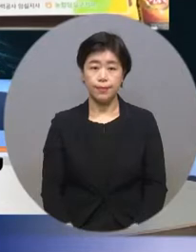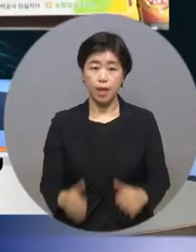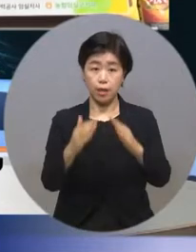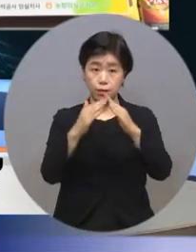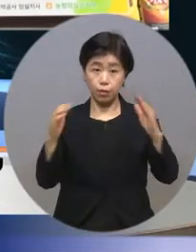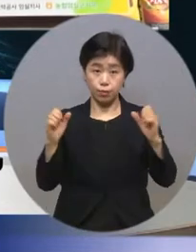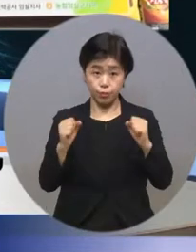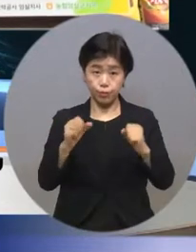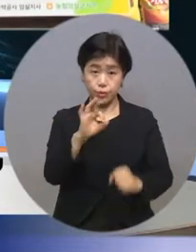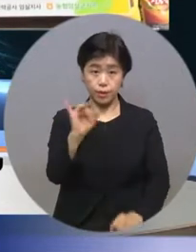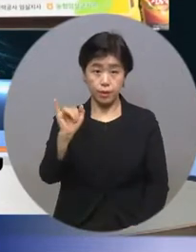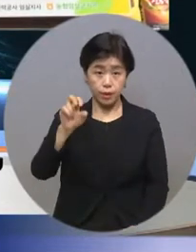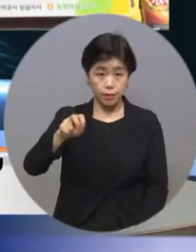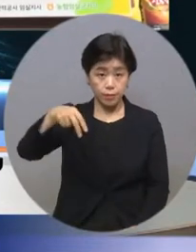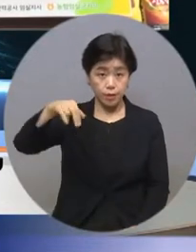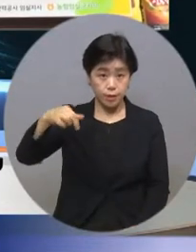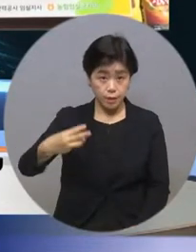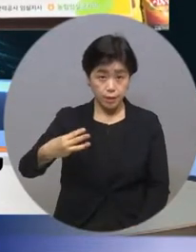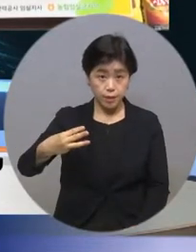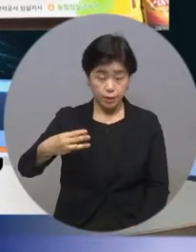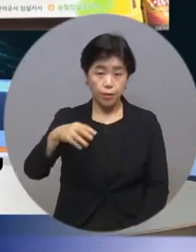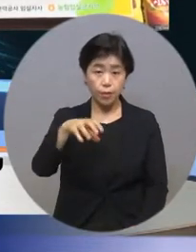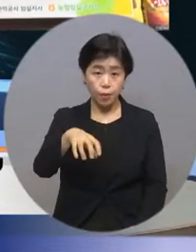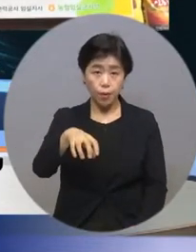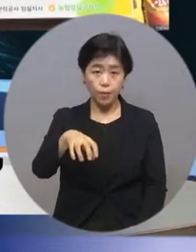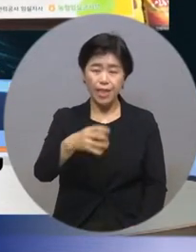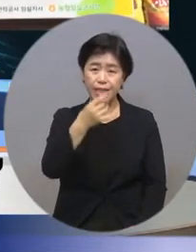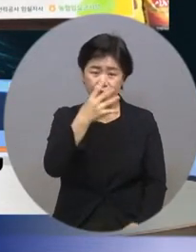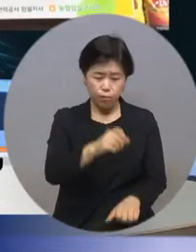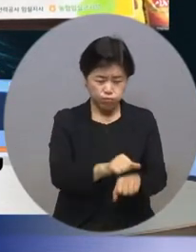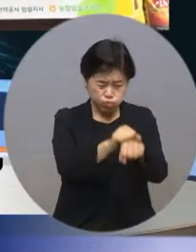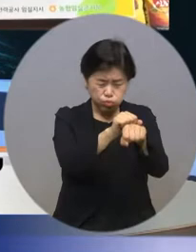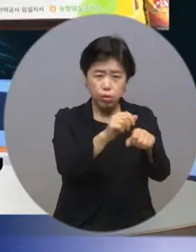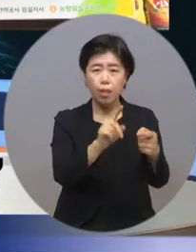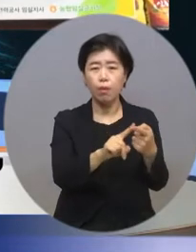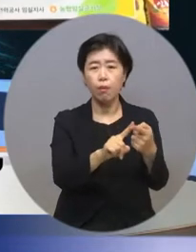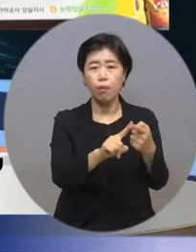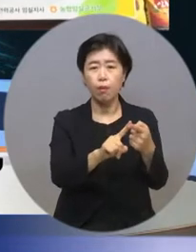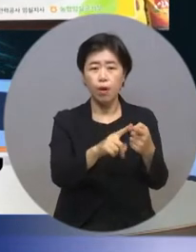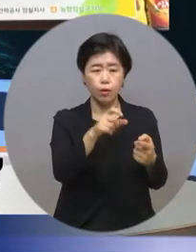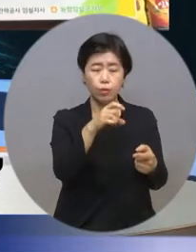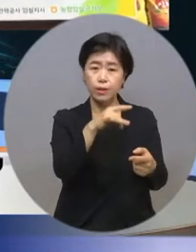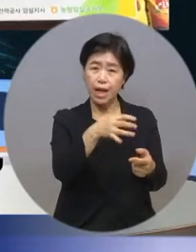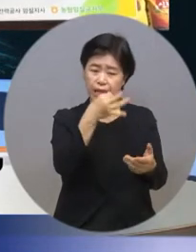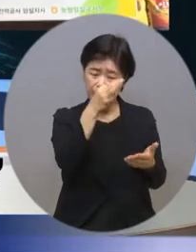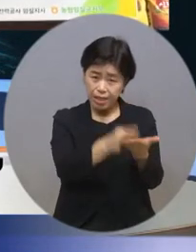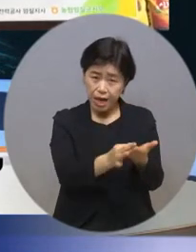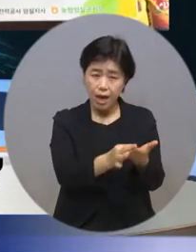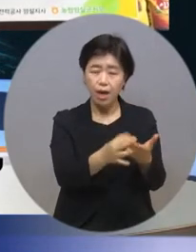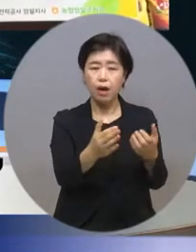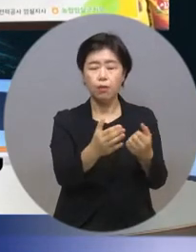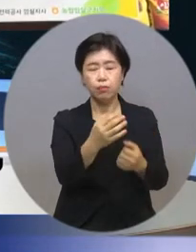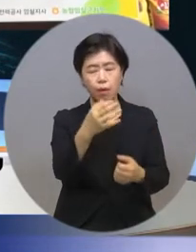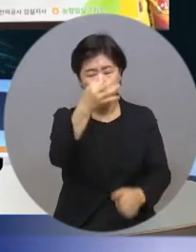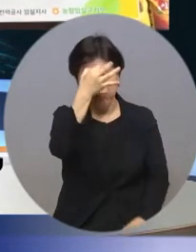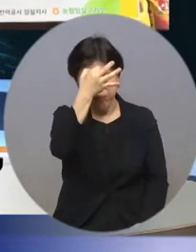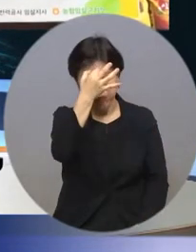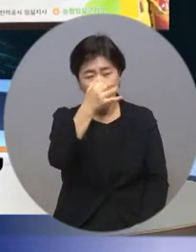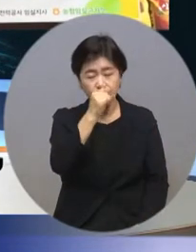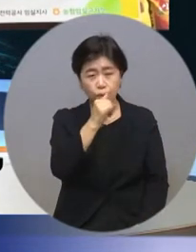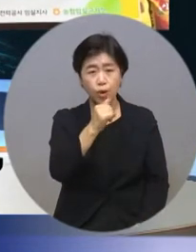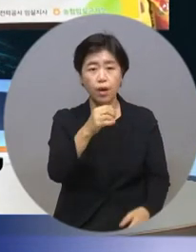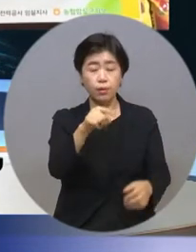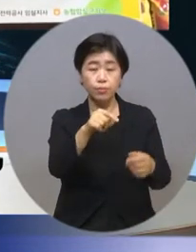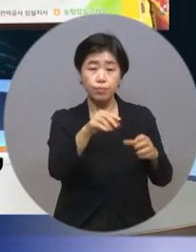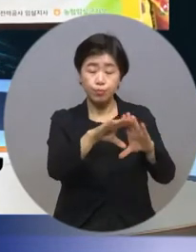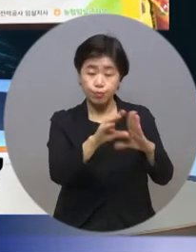전북 임실군이 쌀 재고량 증가와 가격 하락으로 이중고를 겪고 있는 지역 내 농가를 위한 쌀 사주기